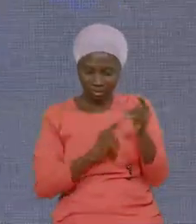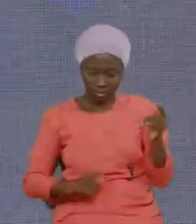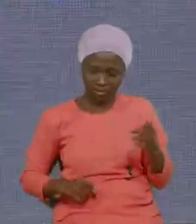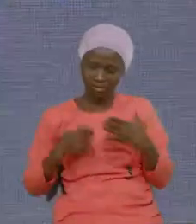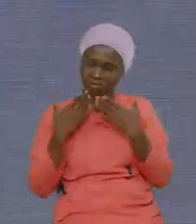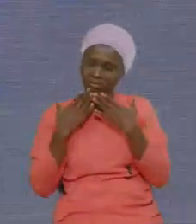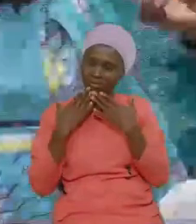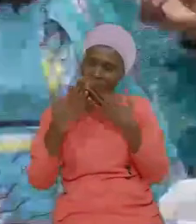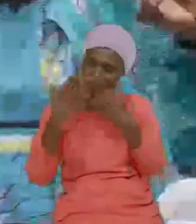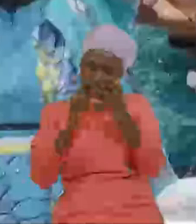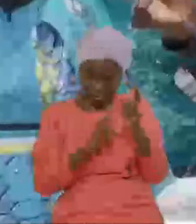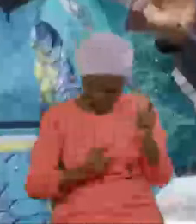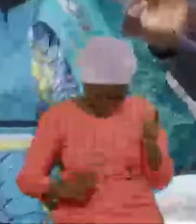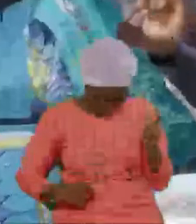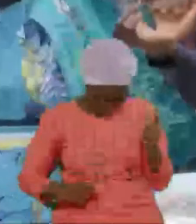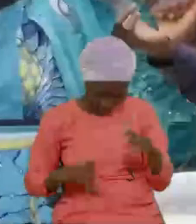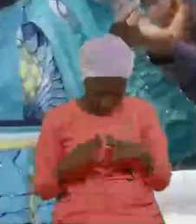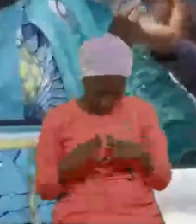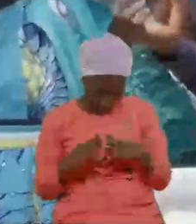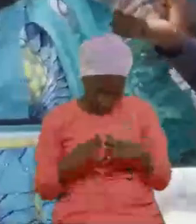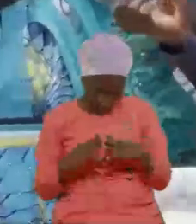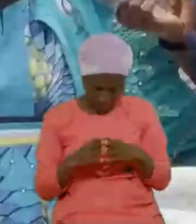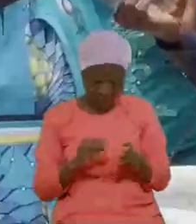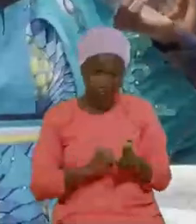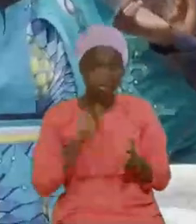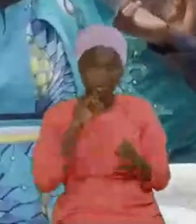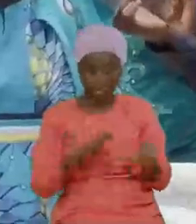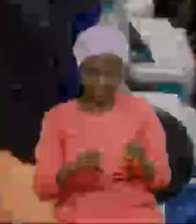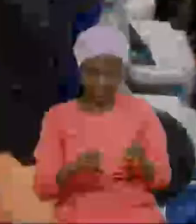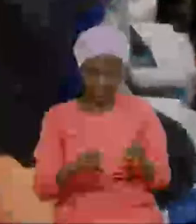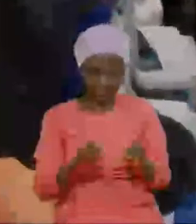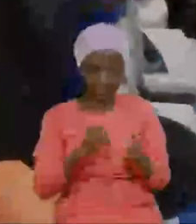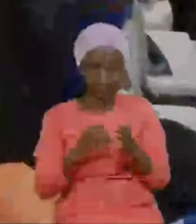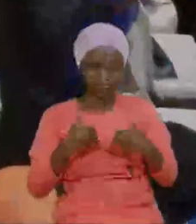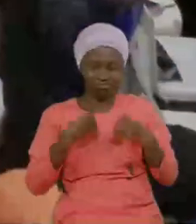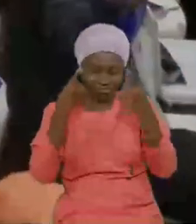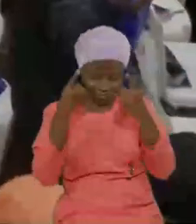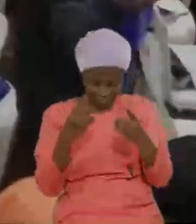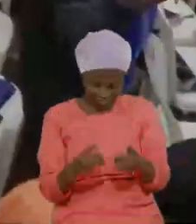Merci Seigneur. Merci Seigneur. Merci Seigneur.